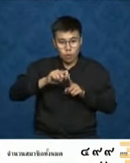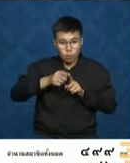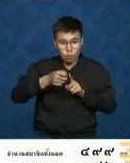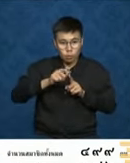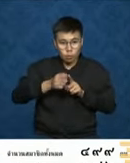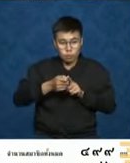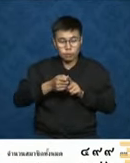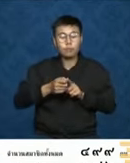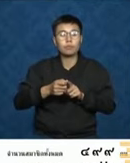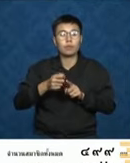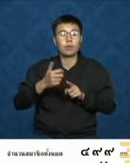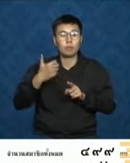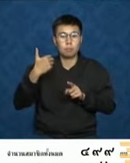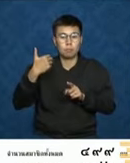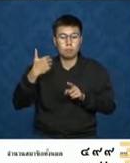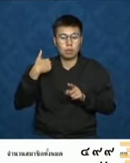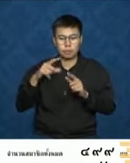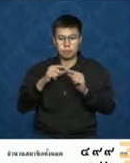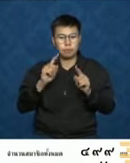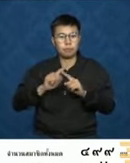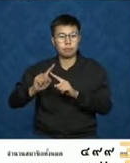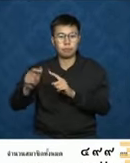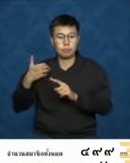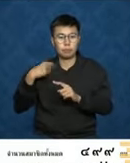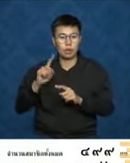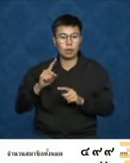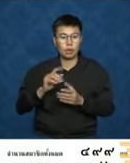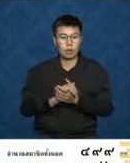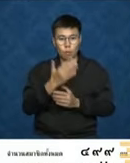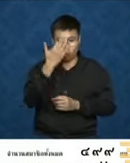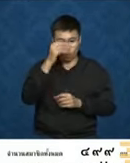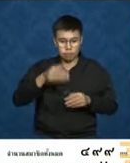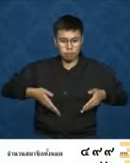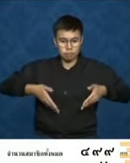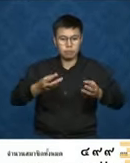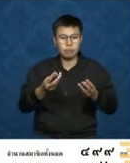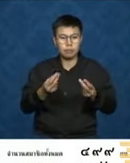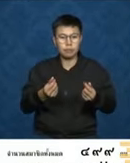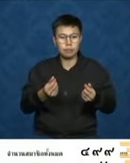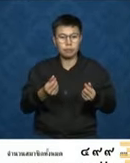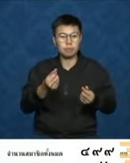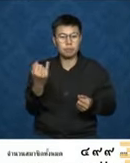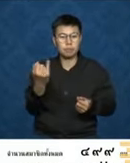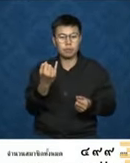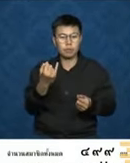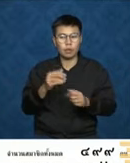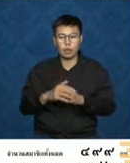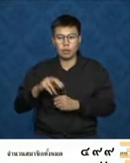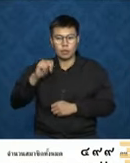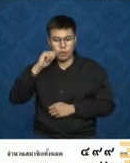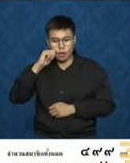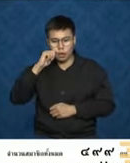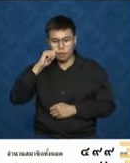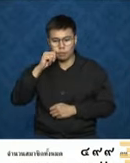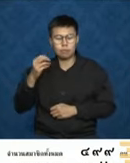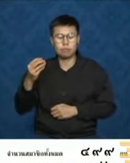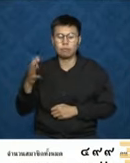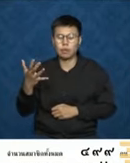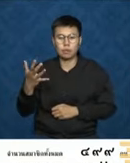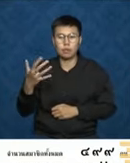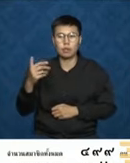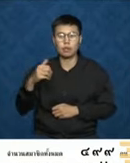มันขึ้นกับใจหลายอย่างเบื้องต้นอาจจะเป็นพื้นที่เพะปลูกไม่เหมาะสมอยู่นอกเขตชลประทานต้องอาศัยฝน